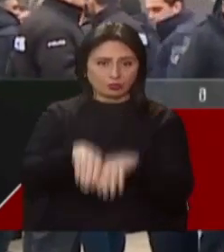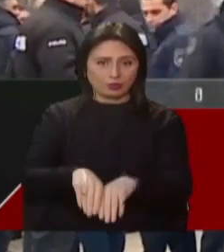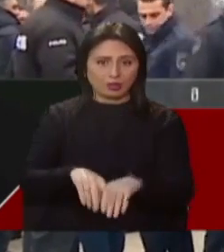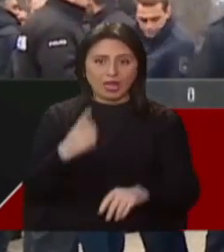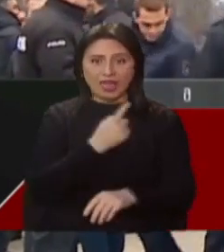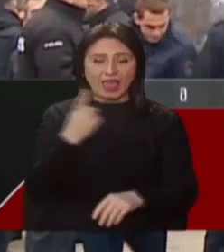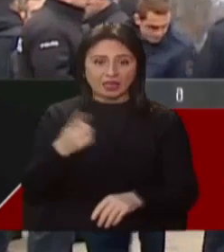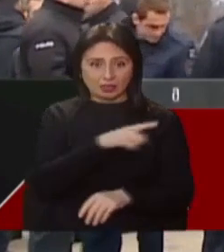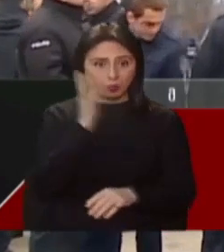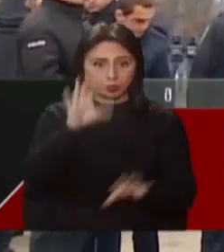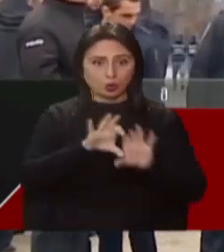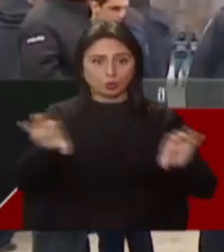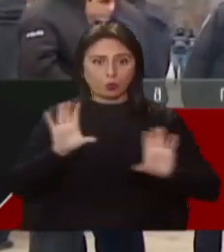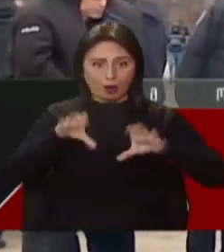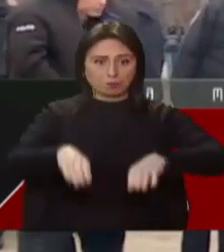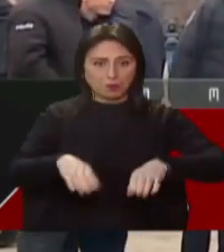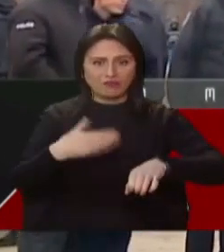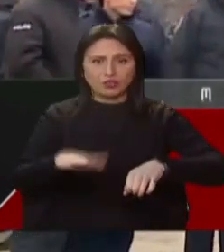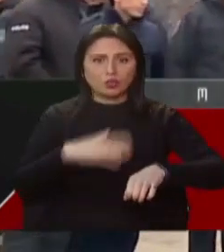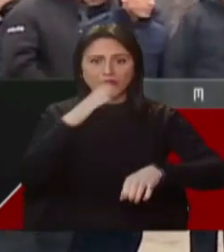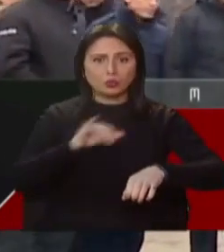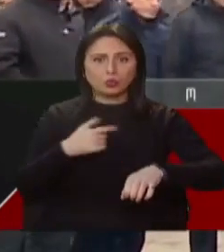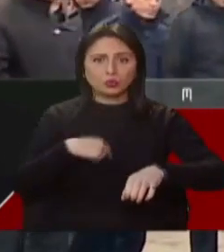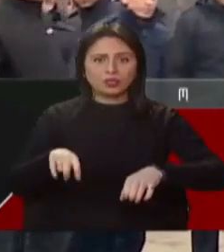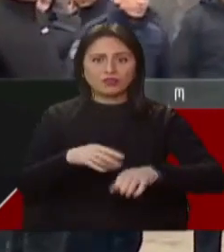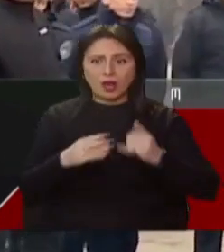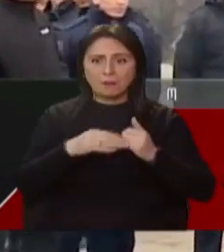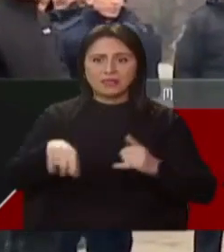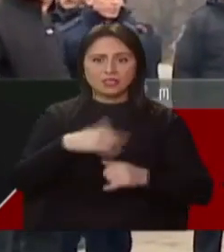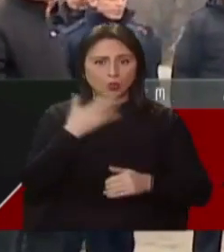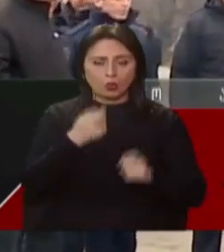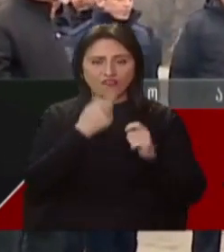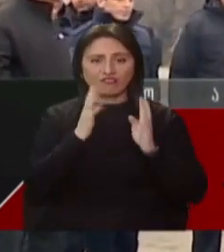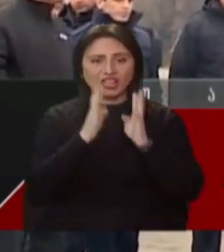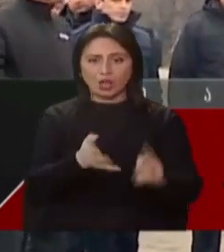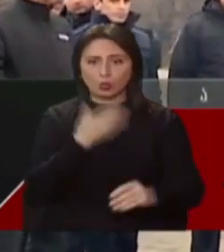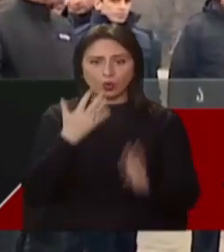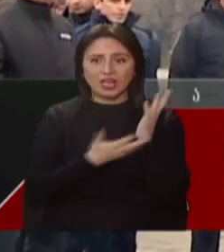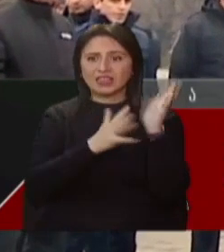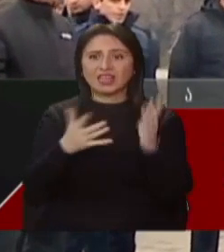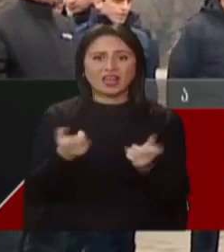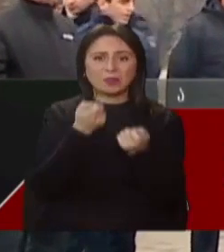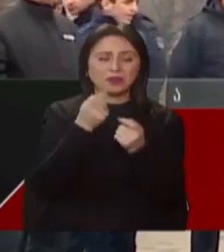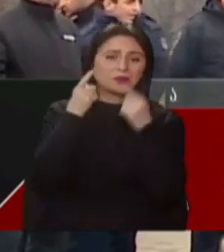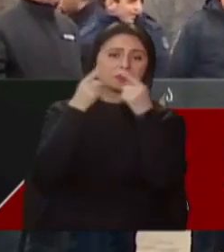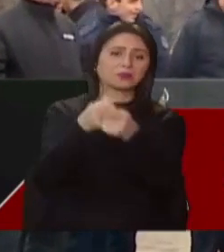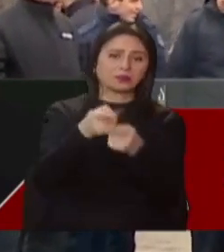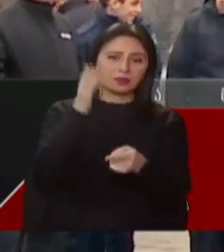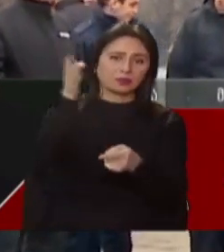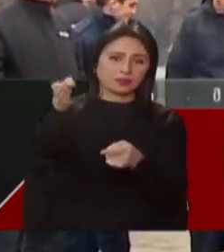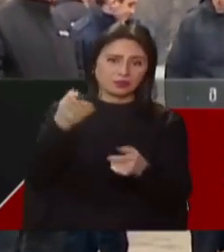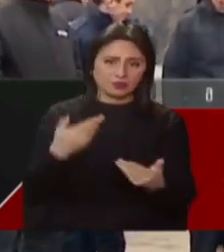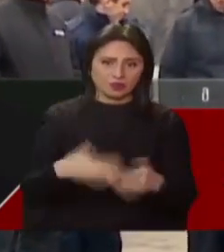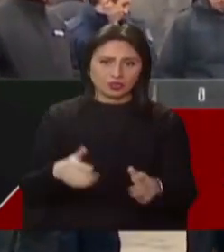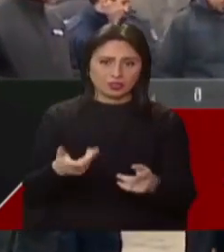Ეგ ერთადერთი ის აგვაქ რესურსი. Სხვა მიწები ჩვენ არ აგვაქვს, ვენახები ჩვენ არ აგვაქვს და ტყეც არა, ტყეს კიდე აბა გარემოსაც